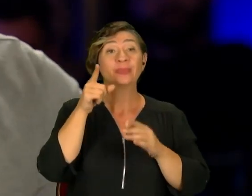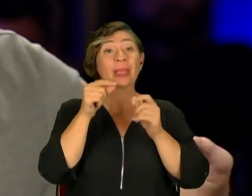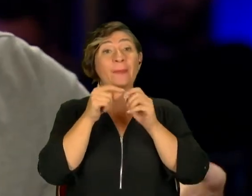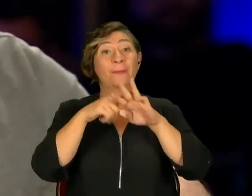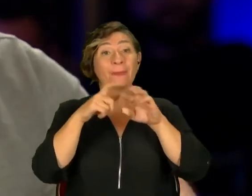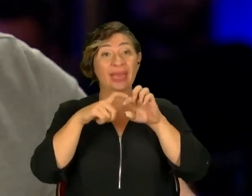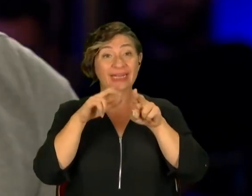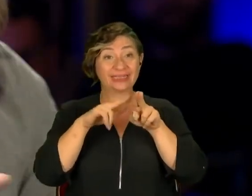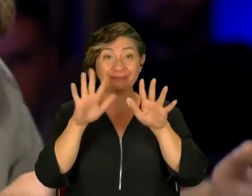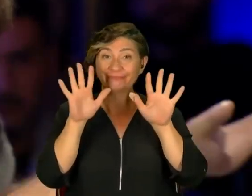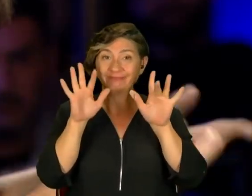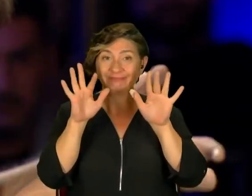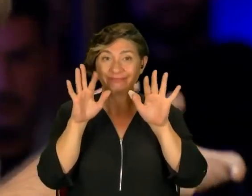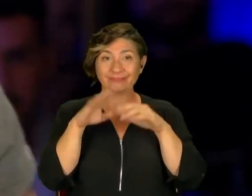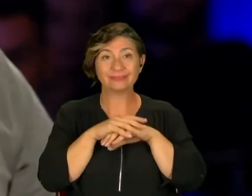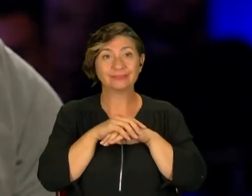Berk'in ellerine bakın lütfen.